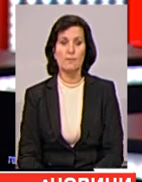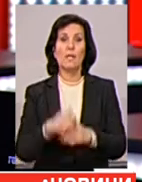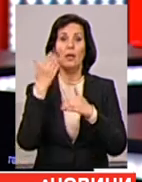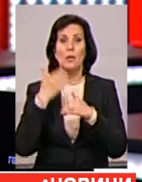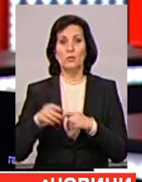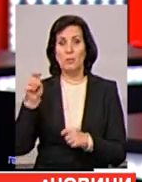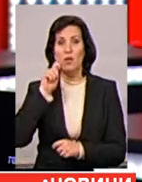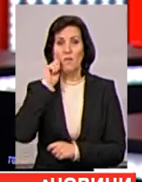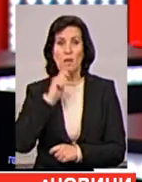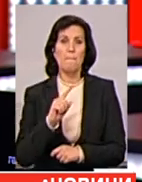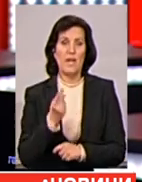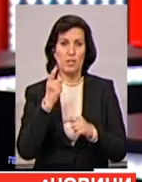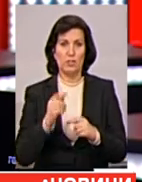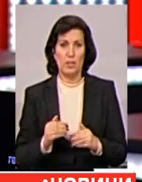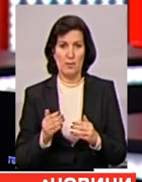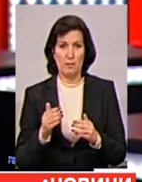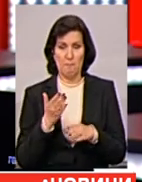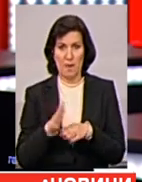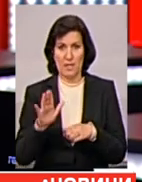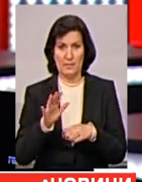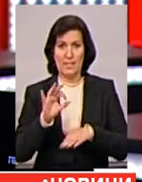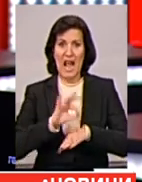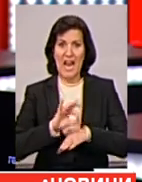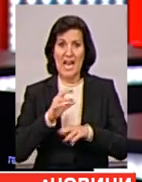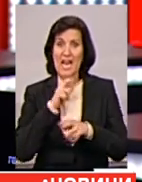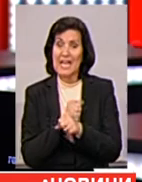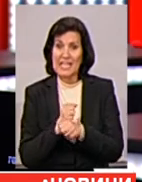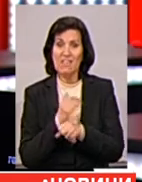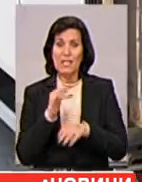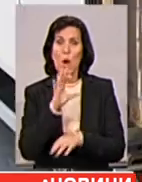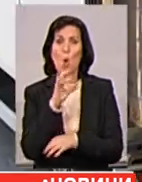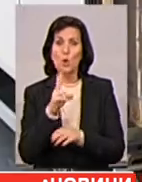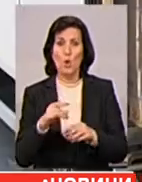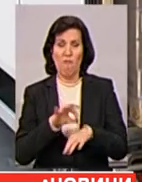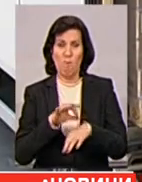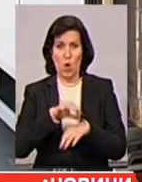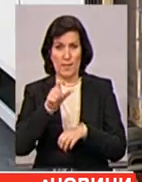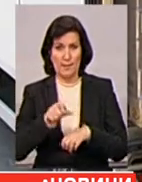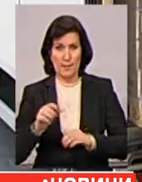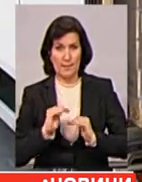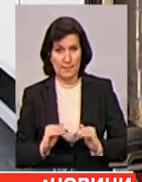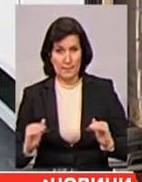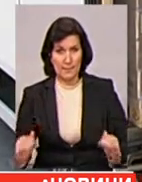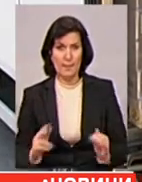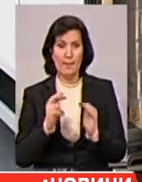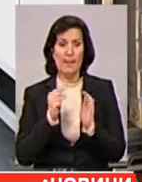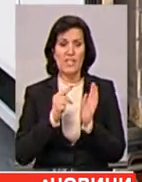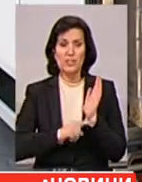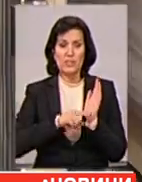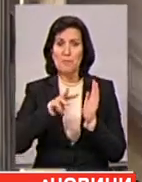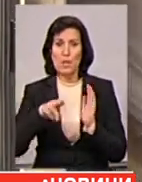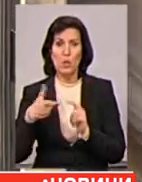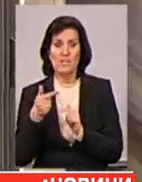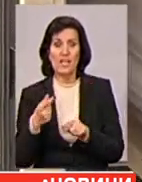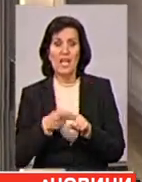Уже прибула в Україну перша партія ліків для онкохворих дітей на 60 мільйонів гривень. Це 15% від замовлення, зробленого